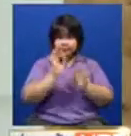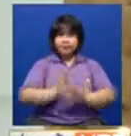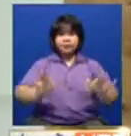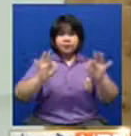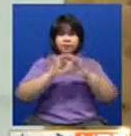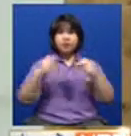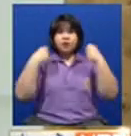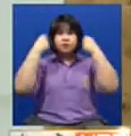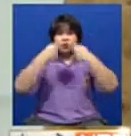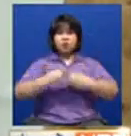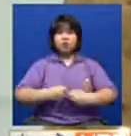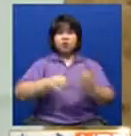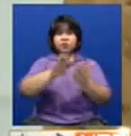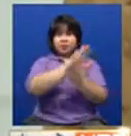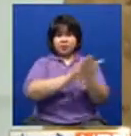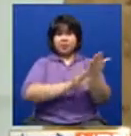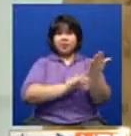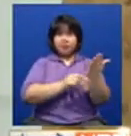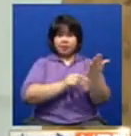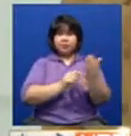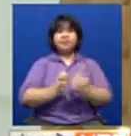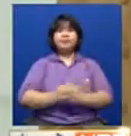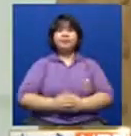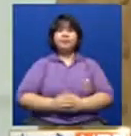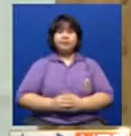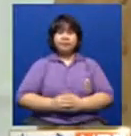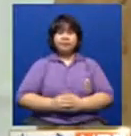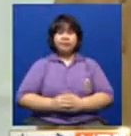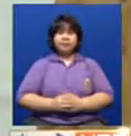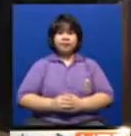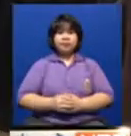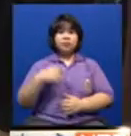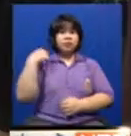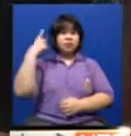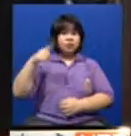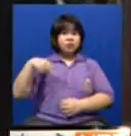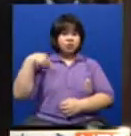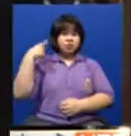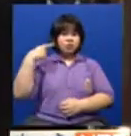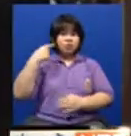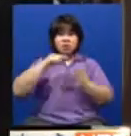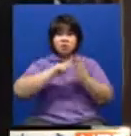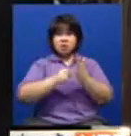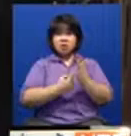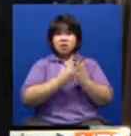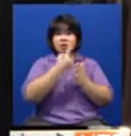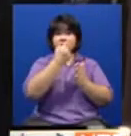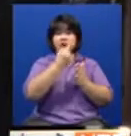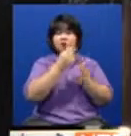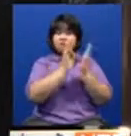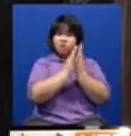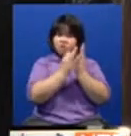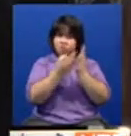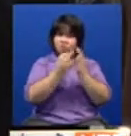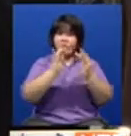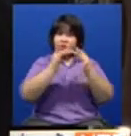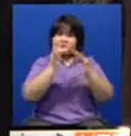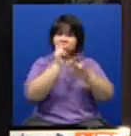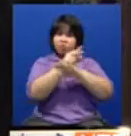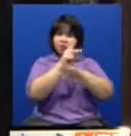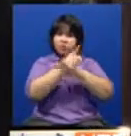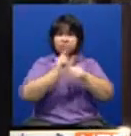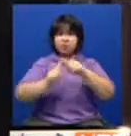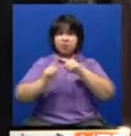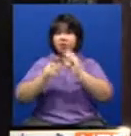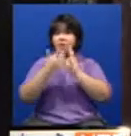ผ้าชุดไทยด้วยขณะที่นางสาวอรพรรณเบญจวรกุลผู้ริเริ่มใช้Socialในการรวมกลุ่มให้คน